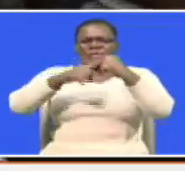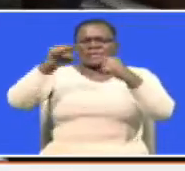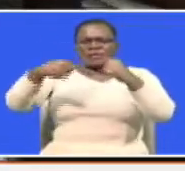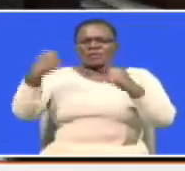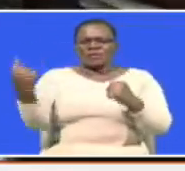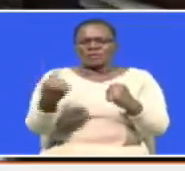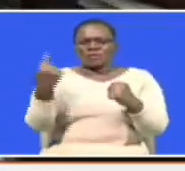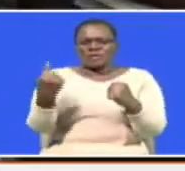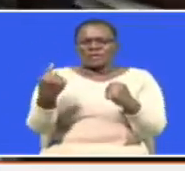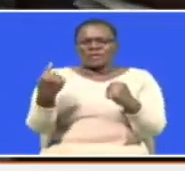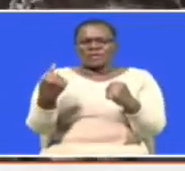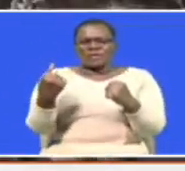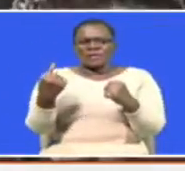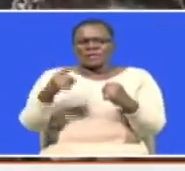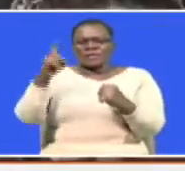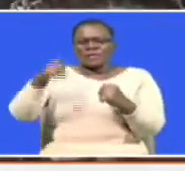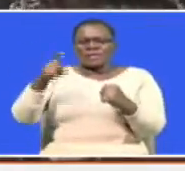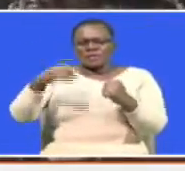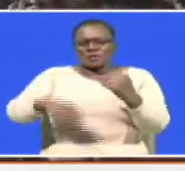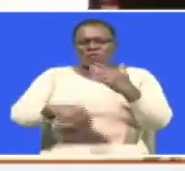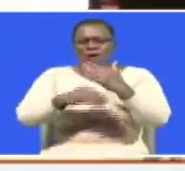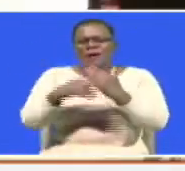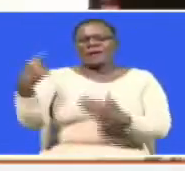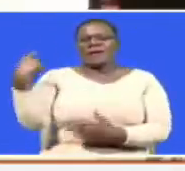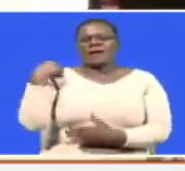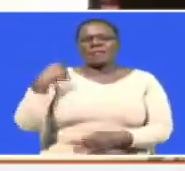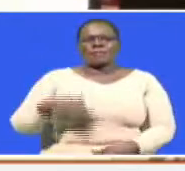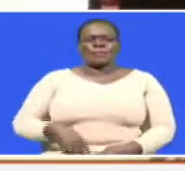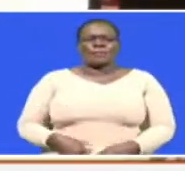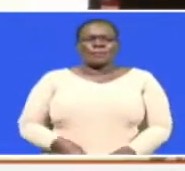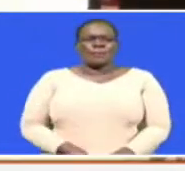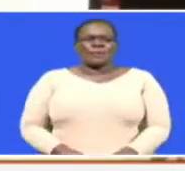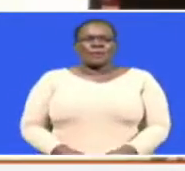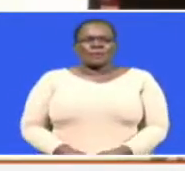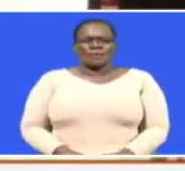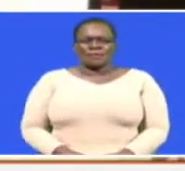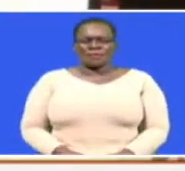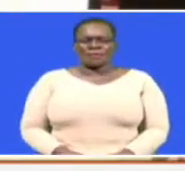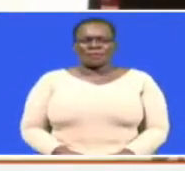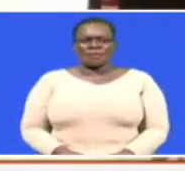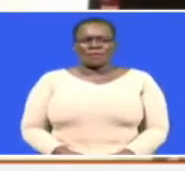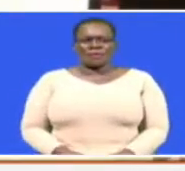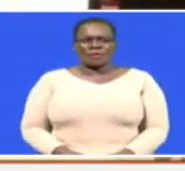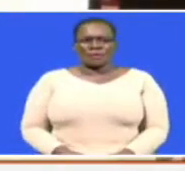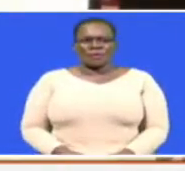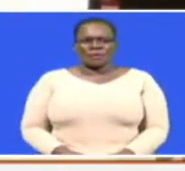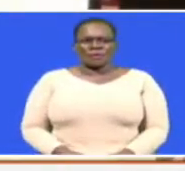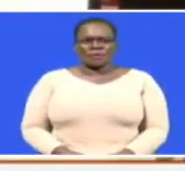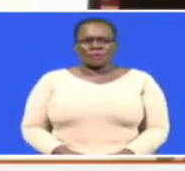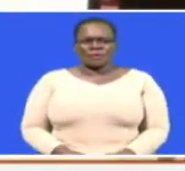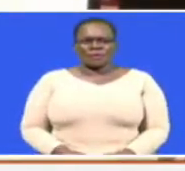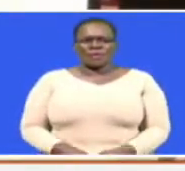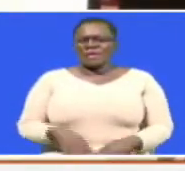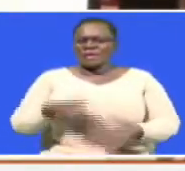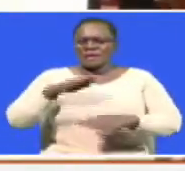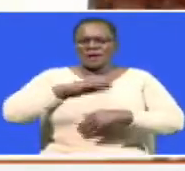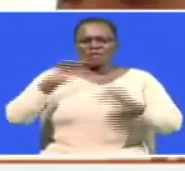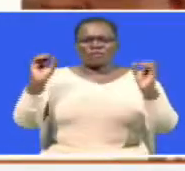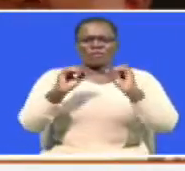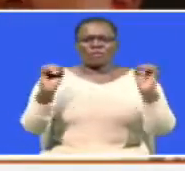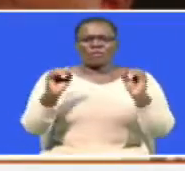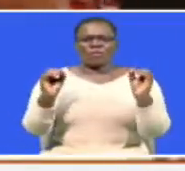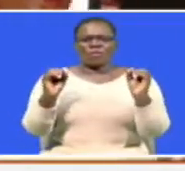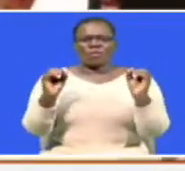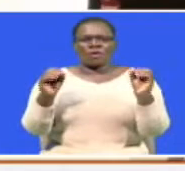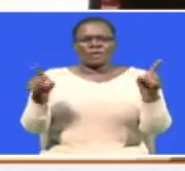6,000, and thus the need to increase the number. Katika 1.6 million, you compare na sisi tuko na 6,000, haitoshi, na